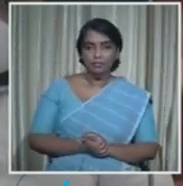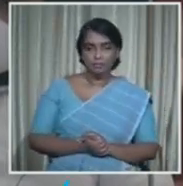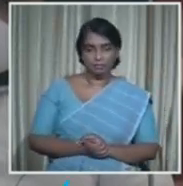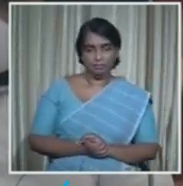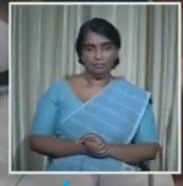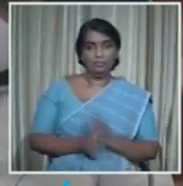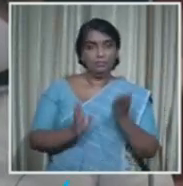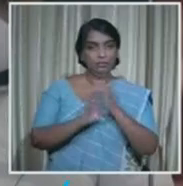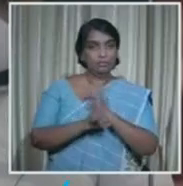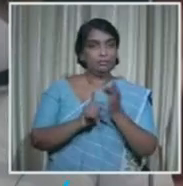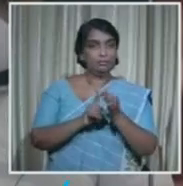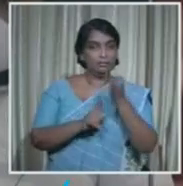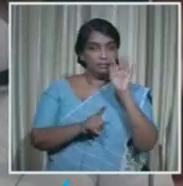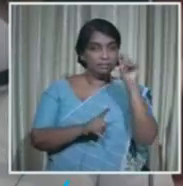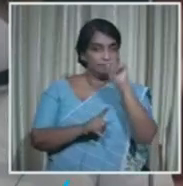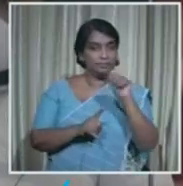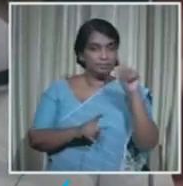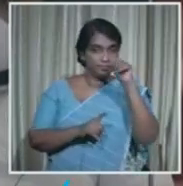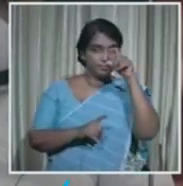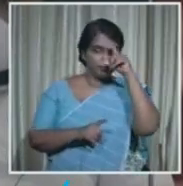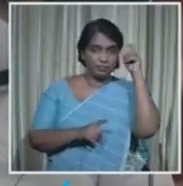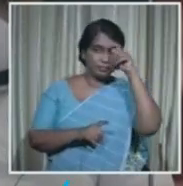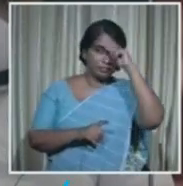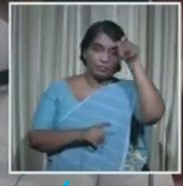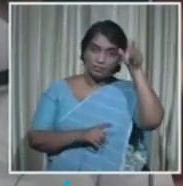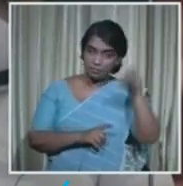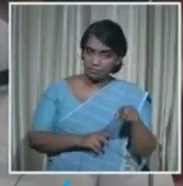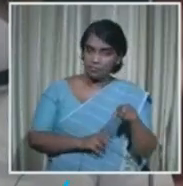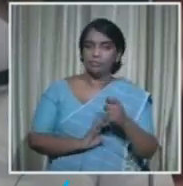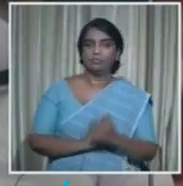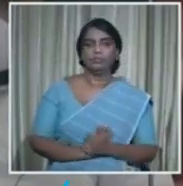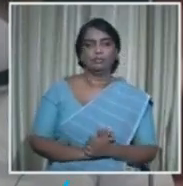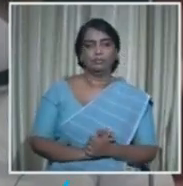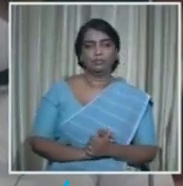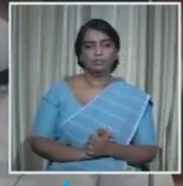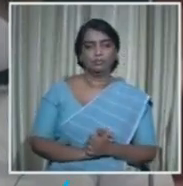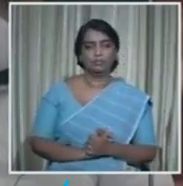Itu ජනාධිපතිතුමා tuma, Maithripala Sirisena mettuma,